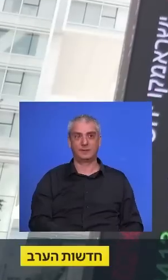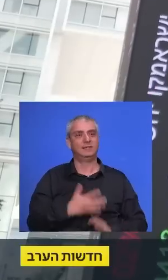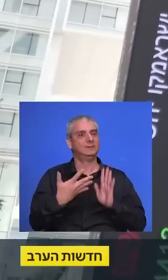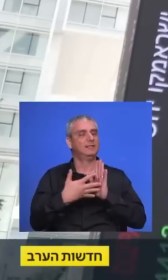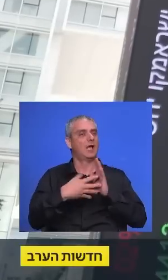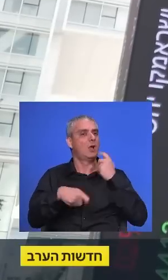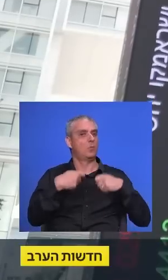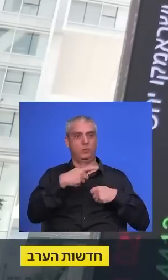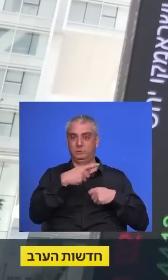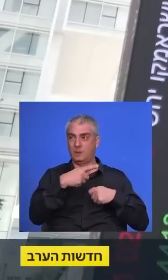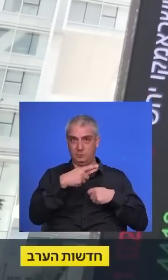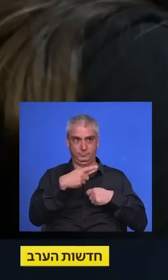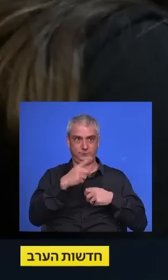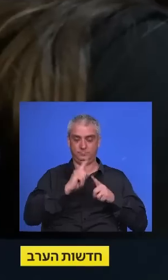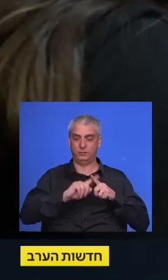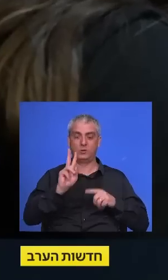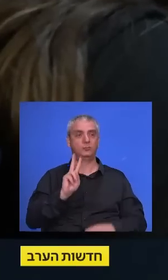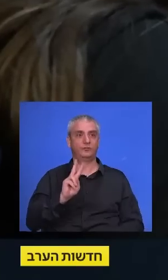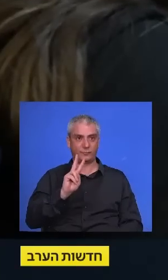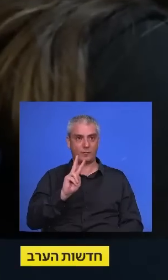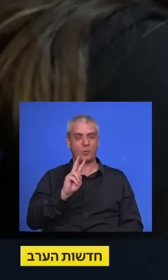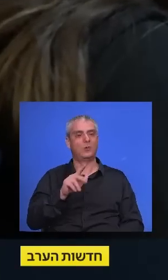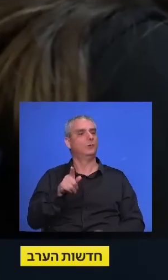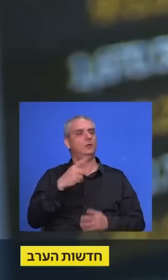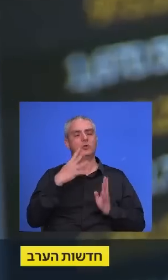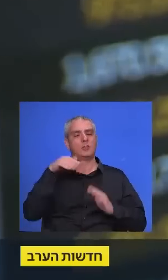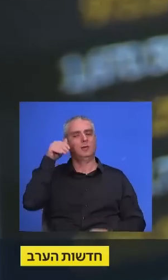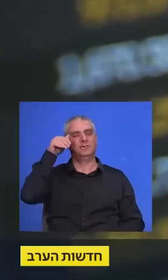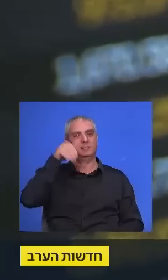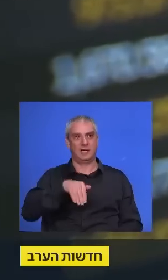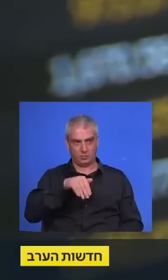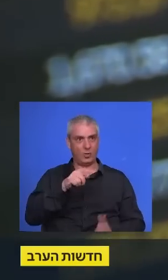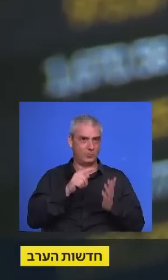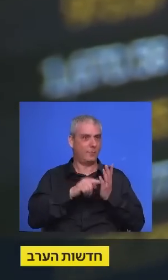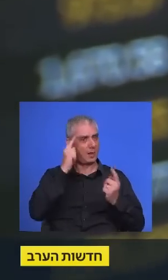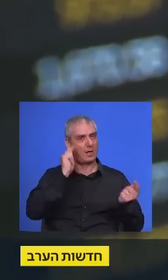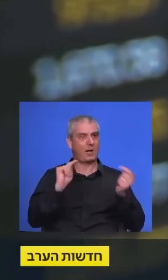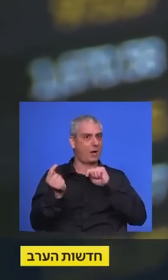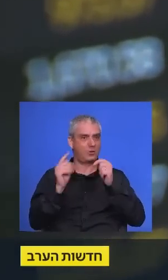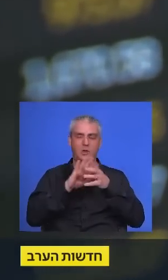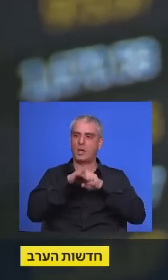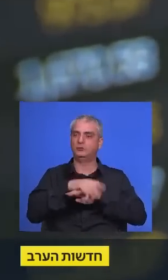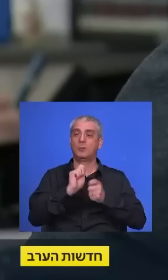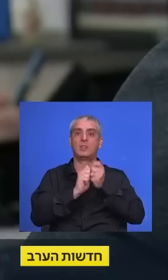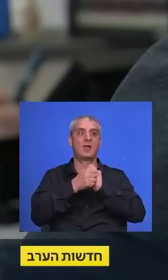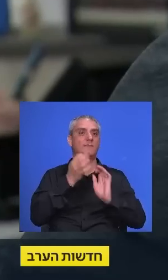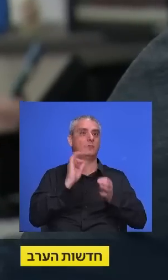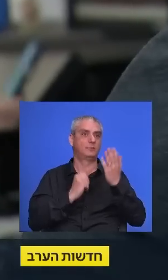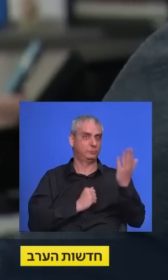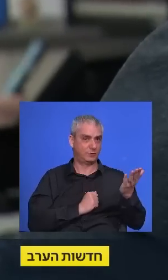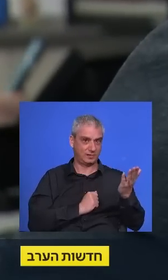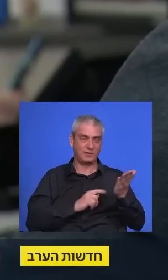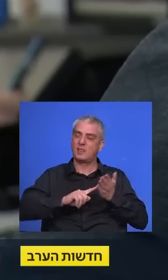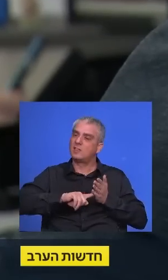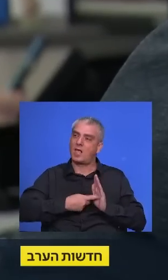הבורסה לניירות ערך לחודש פברואר, השוק התאפיין בירידות שערים בעקבות חילוקי הדעות על השפעת הרפורמה המשפטית.